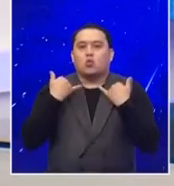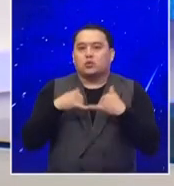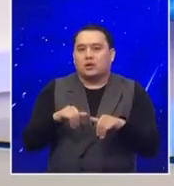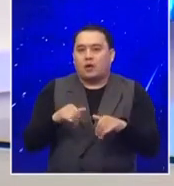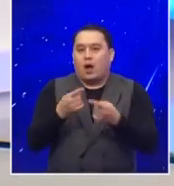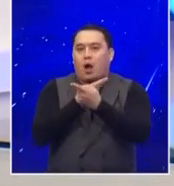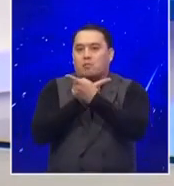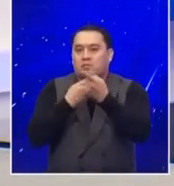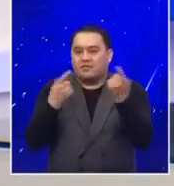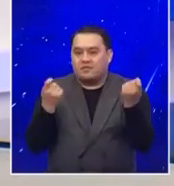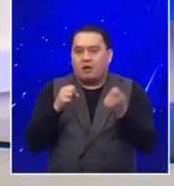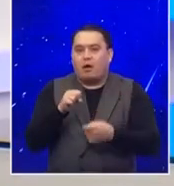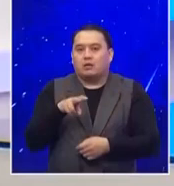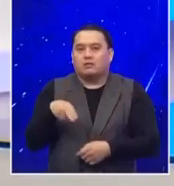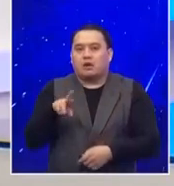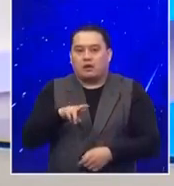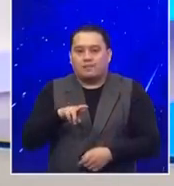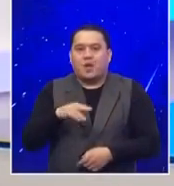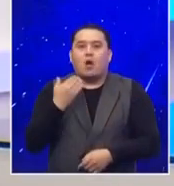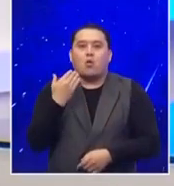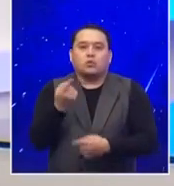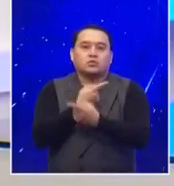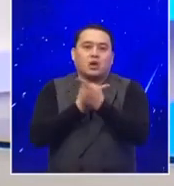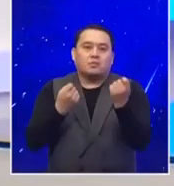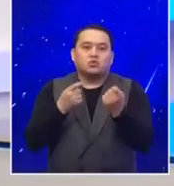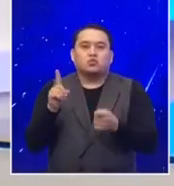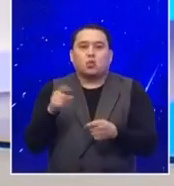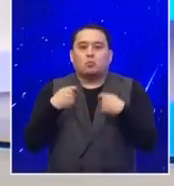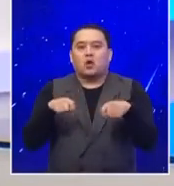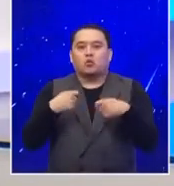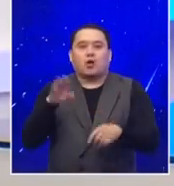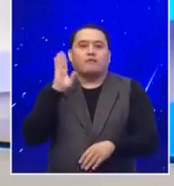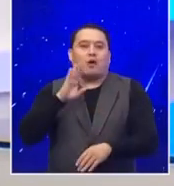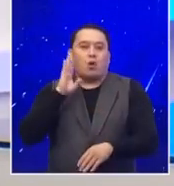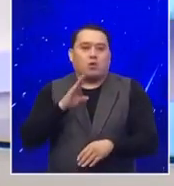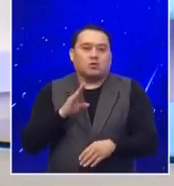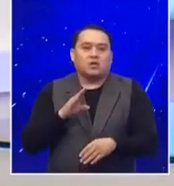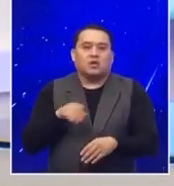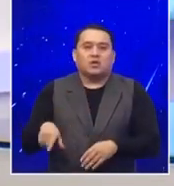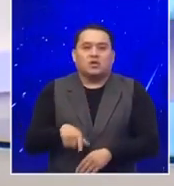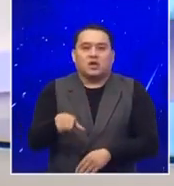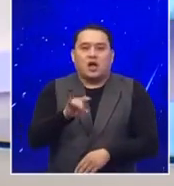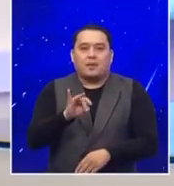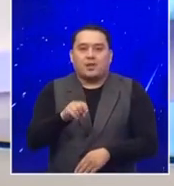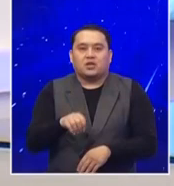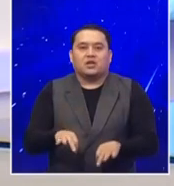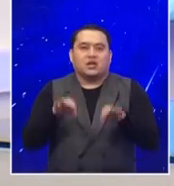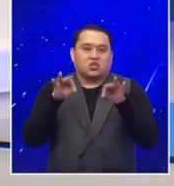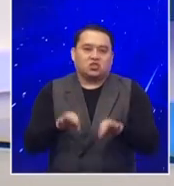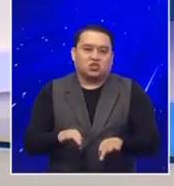восточно-казахстанцев поразило объявление жителя Алтая, который сообщил, что продает воду, набранную из реки Хамир, на